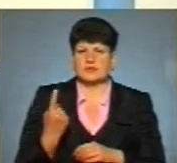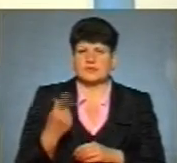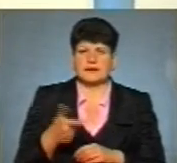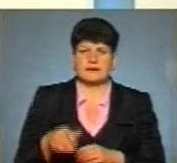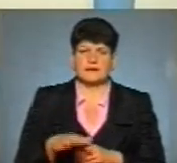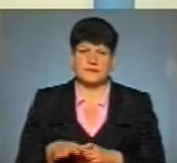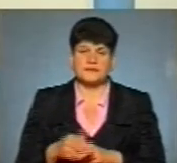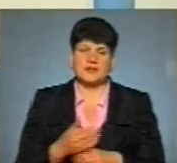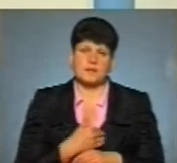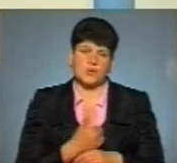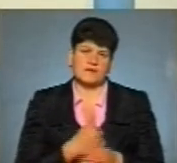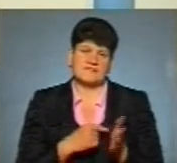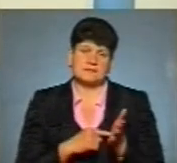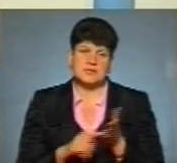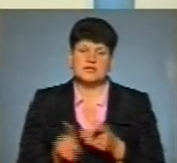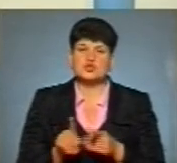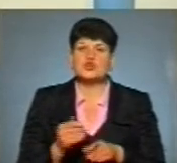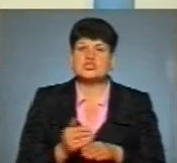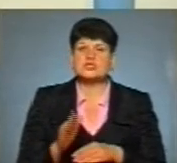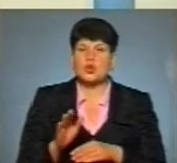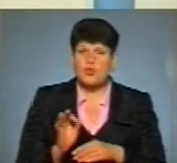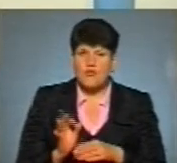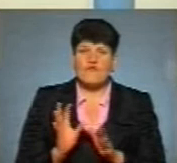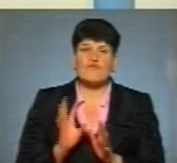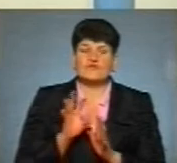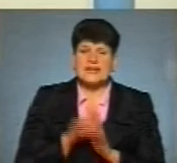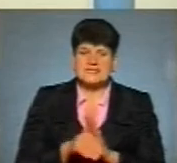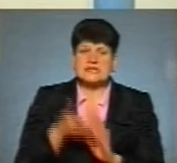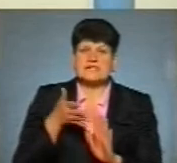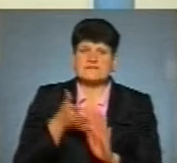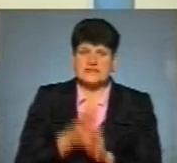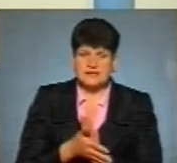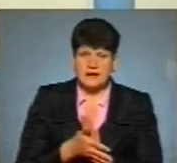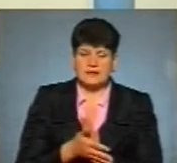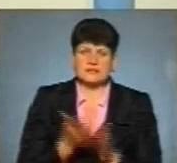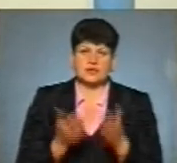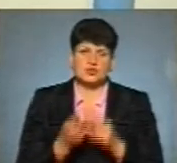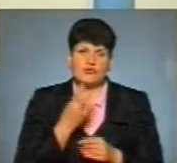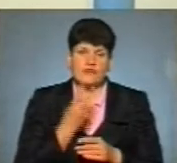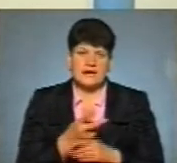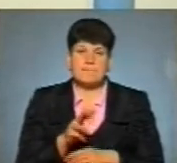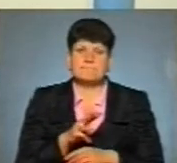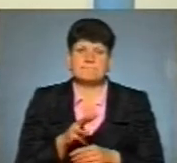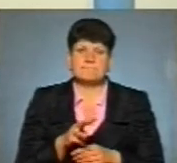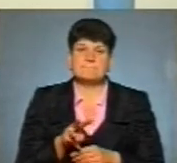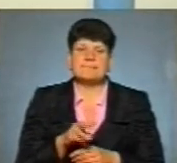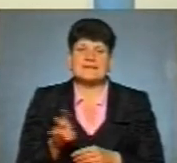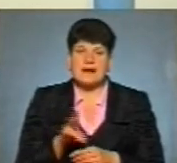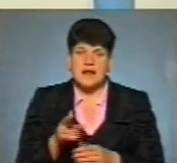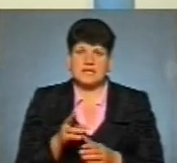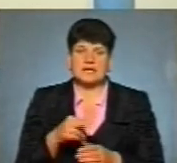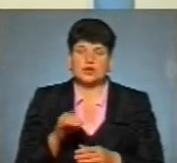таки, хотів би відмітити, що частково внесені затрати, якщо у вигляді мінеральних добрив, вони нікуди не ділися,